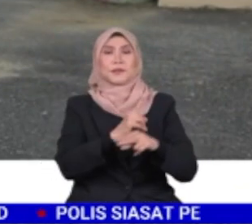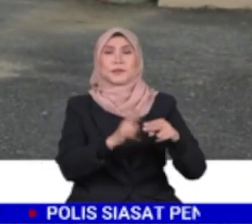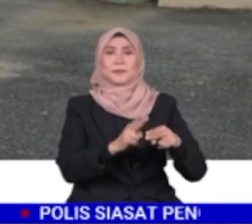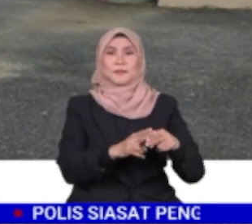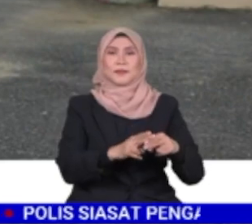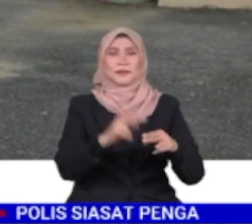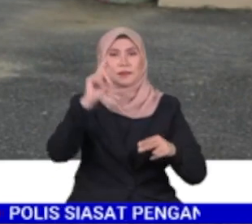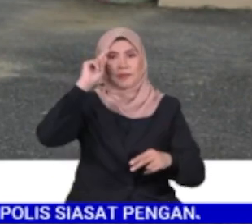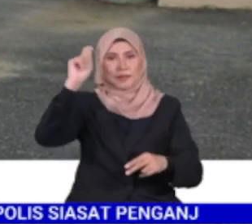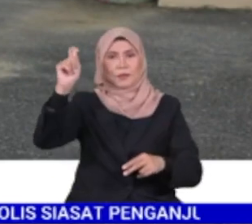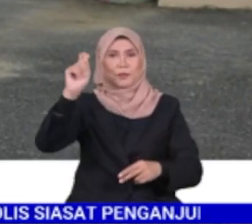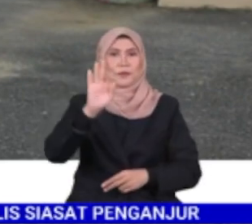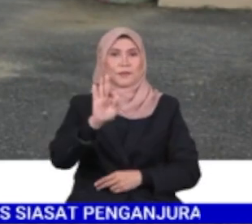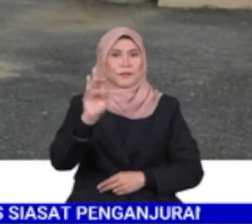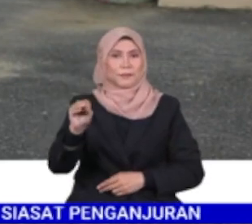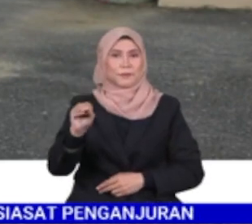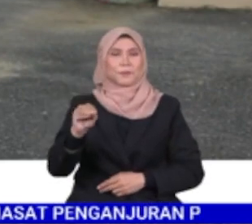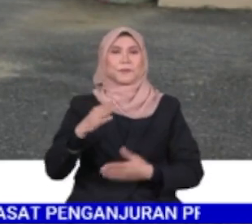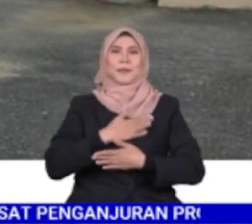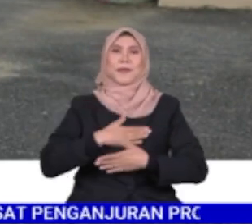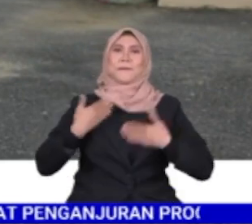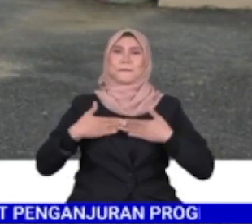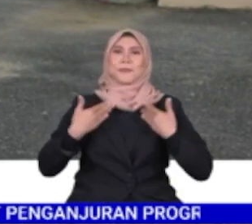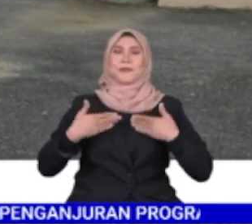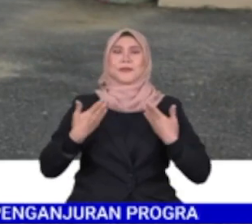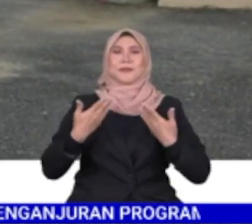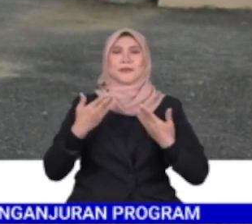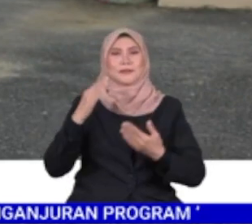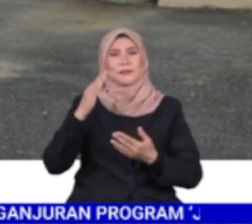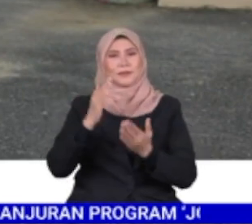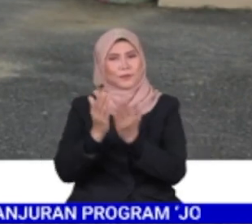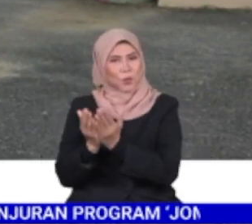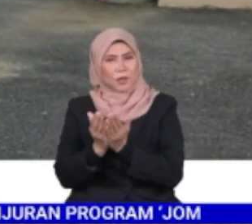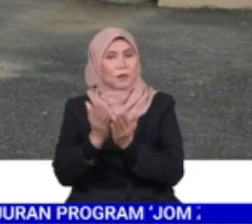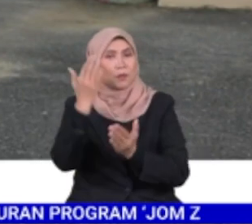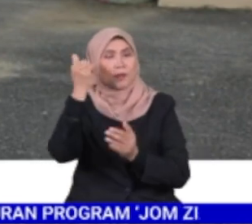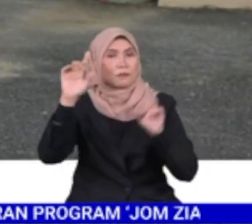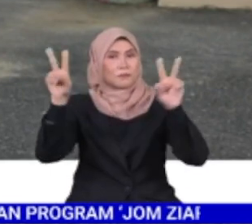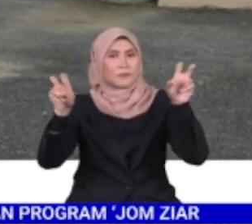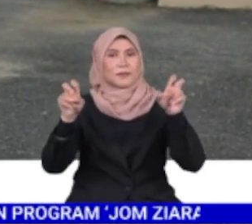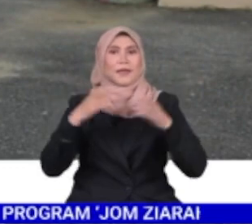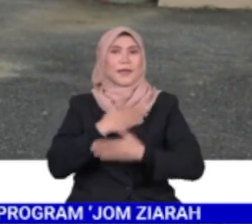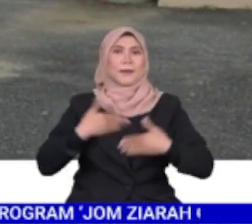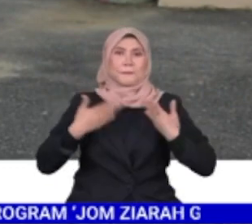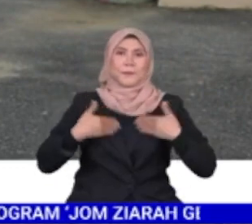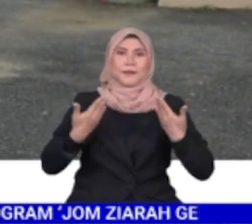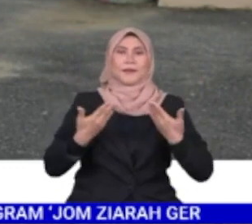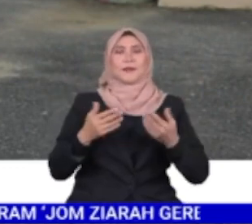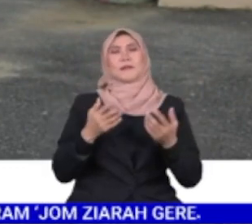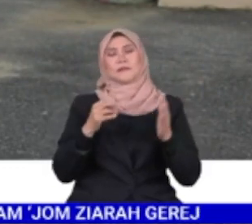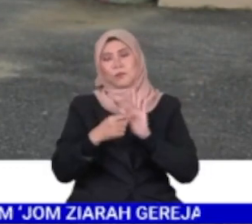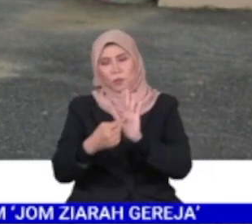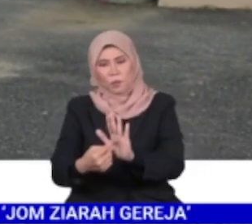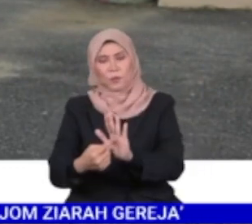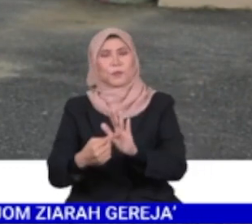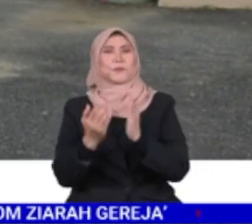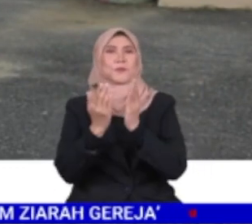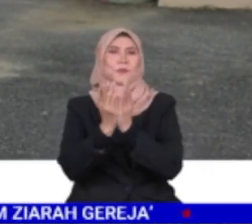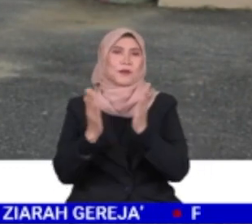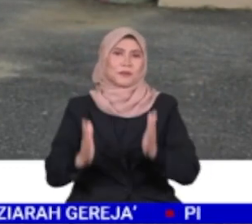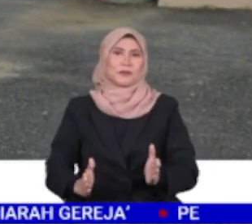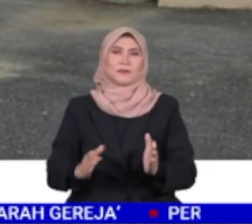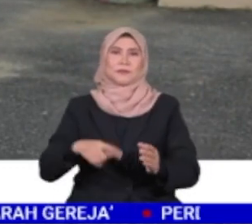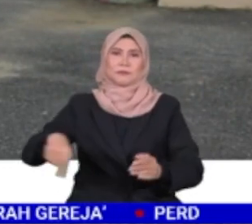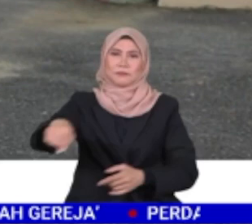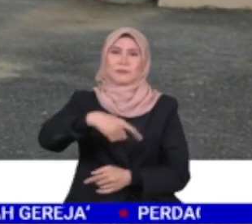nama cerminkan sekolah kenapa kita menggunakan ceria itu kita tidak menggambarkan kepada pelajar-pelajar kita murid-murid sekolah